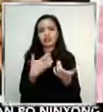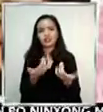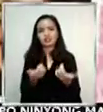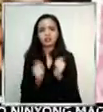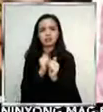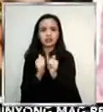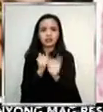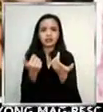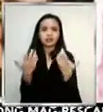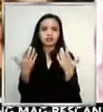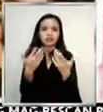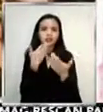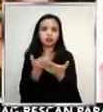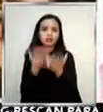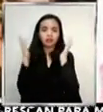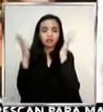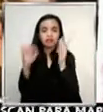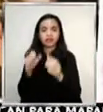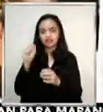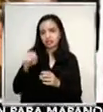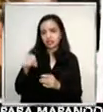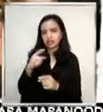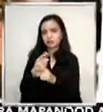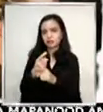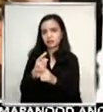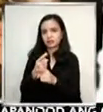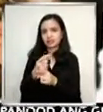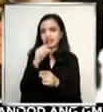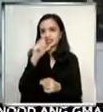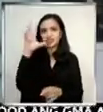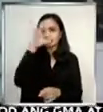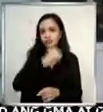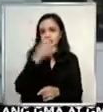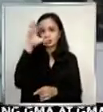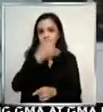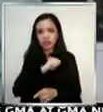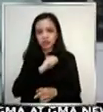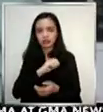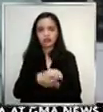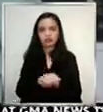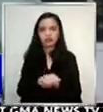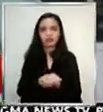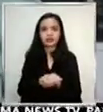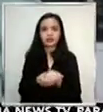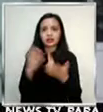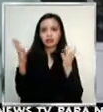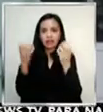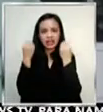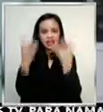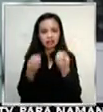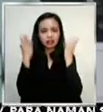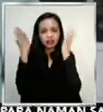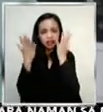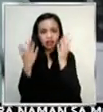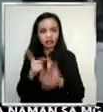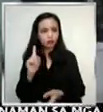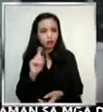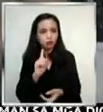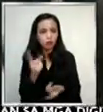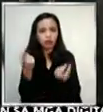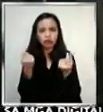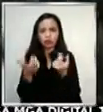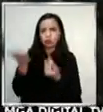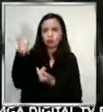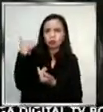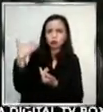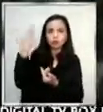up where we left off. It was a reminiscing moment for all of us. Like, ang namin pinag-usapan, like, what we used to do in the